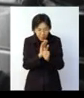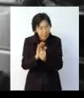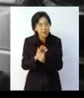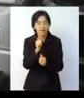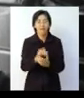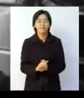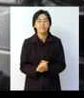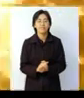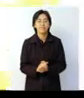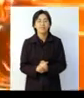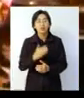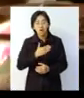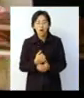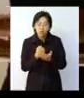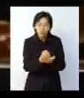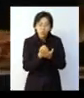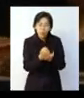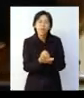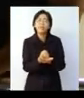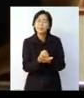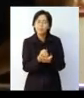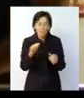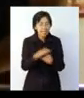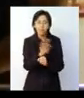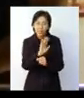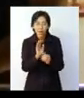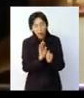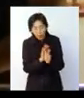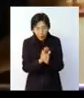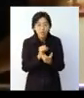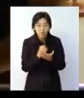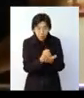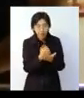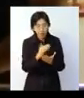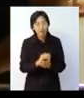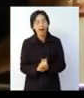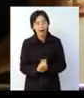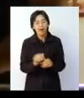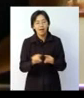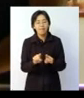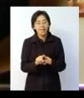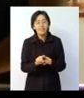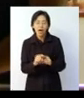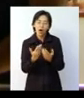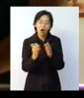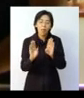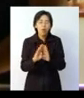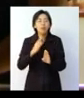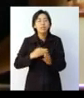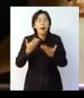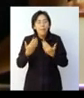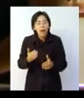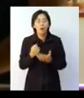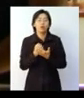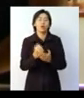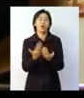อบครัวเนี่ยก็แบ่งบางภาระไปได้ไม่ได้มากก็นิดก็ยังดีแต่บางรายก็ถือว่าแบ่งบางภาระไปได้เ